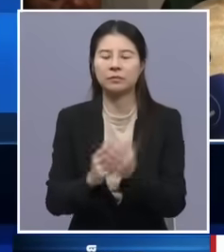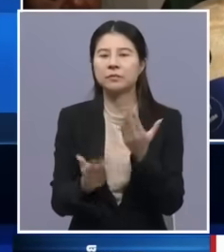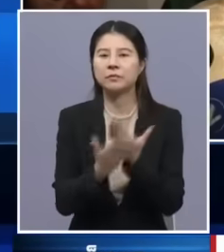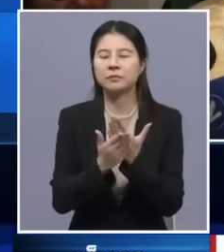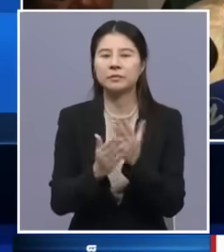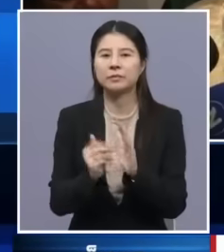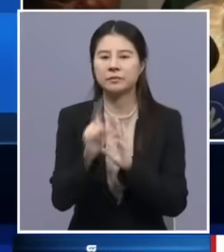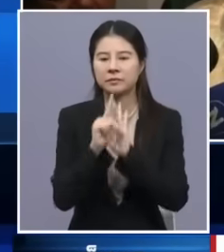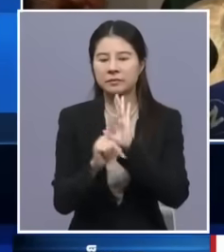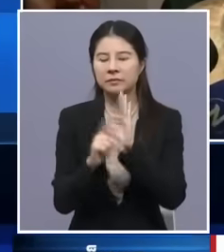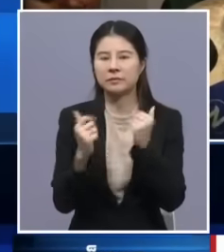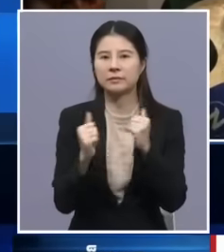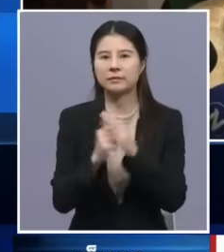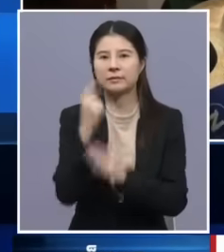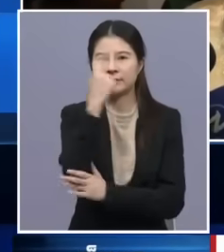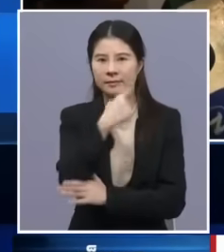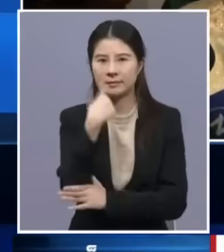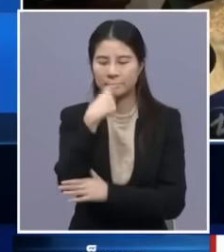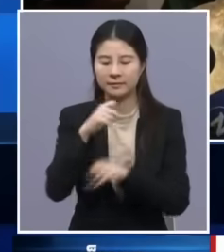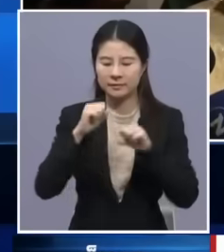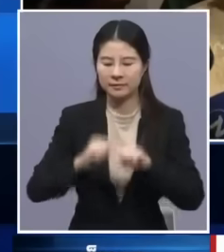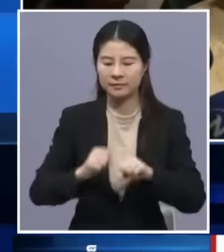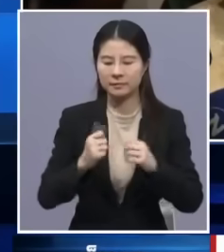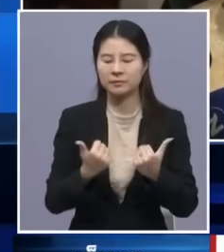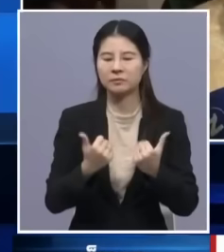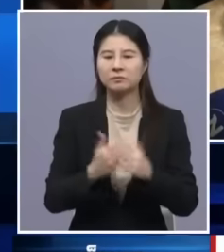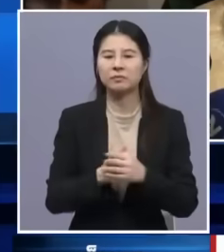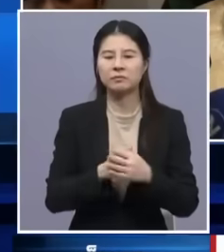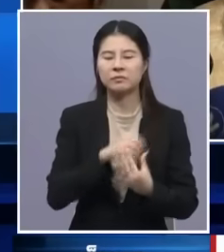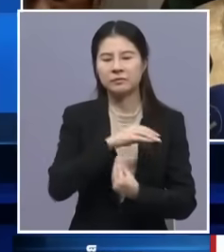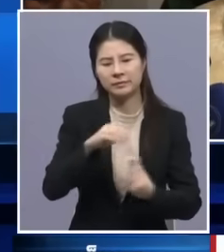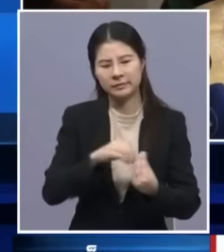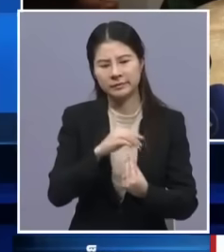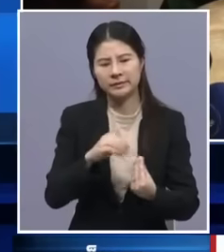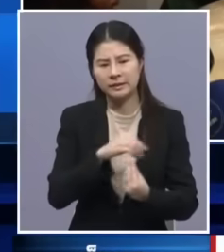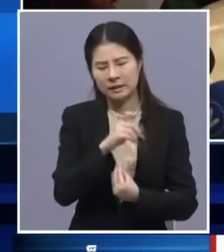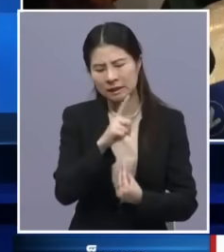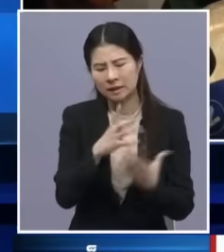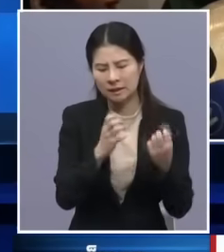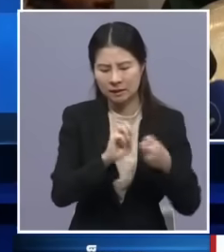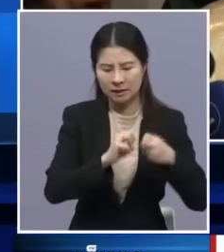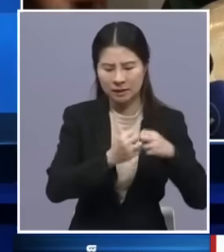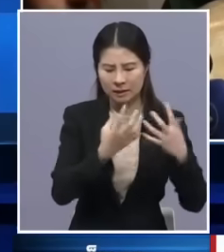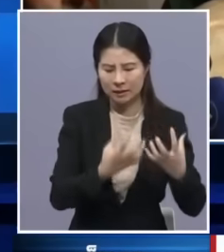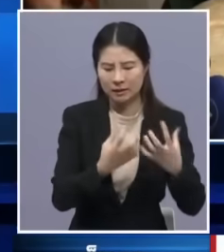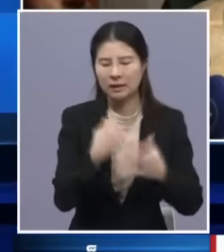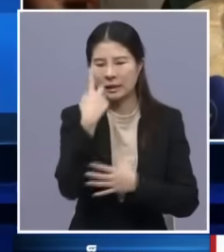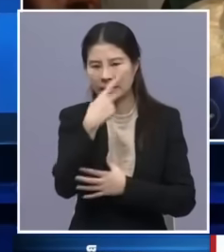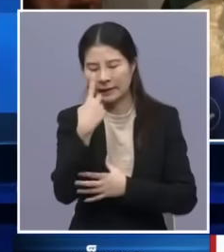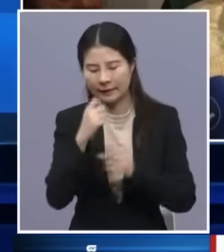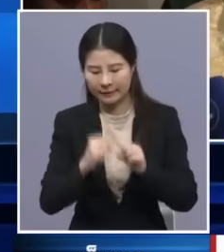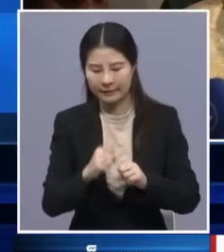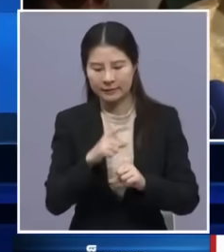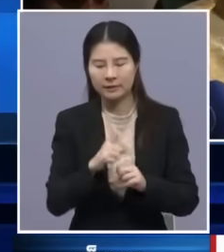ว่าอันดับแรกคนที่จะตัดสินใจว่าประเทศวิกฤตหรือไม่ก็คือรัฐบาลและการที่จะออกเป็นพระราชกำหนดหรือว่าพรก.เนี่ยแบ่